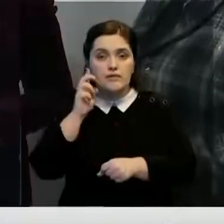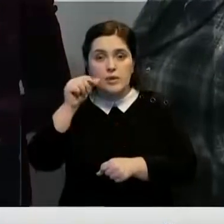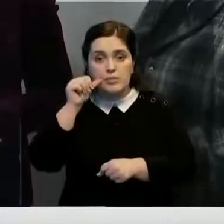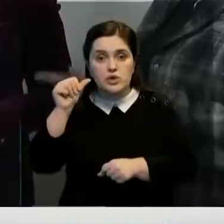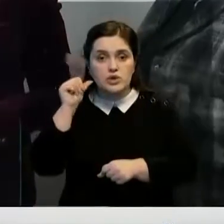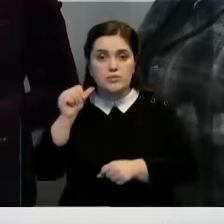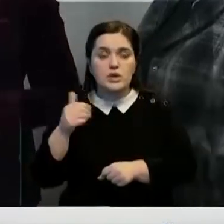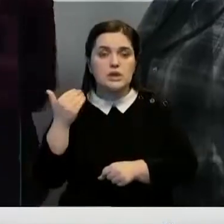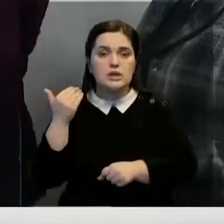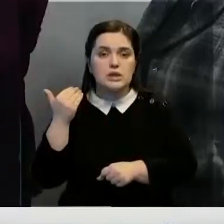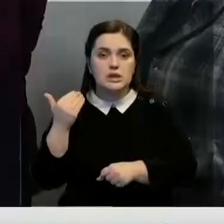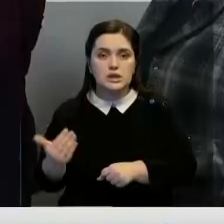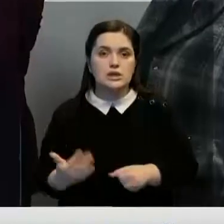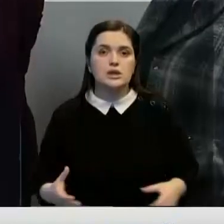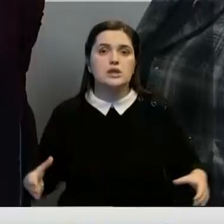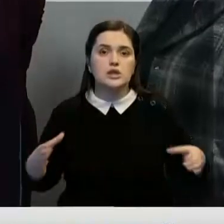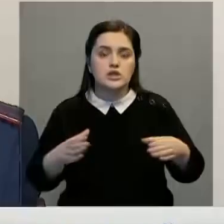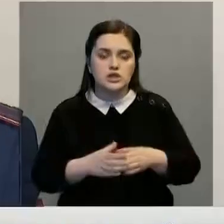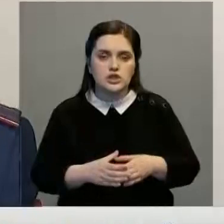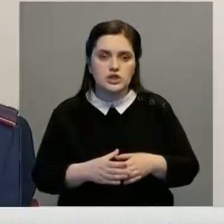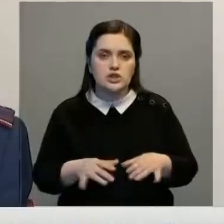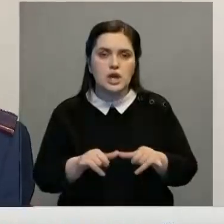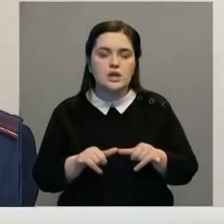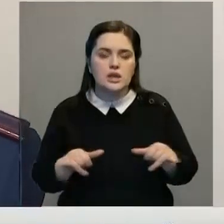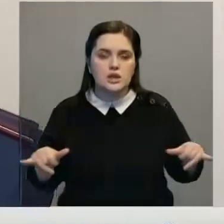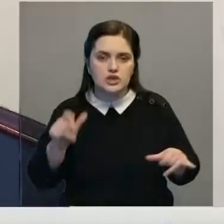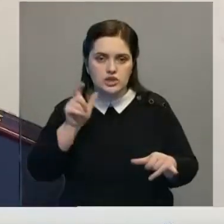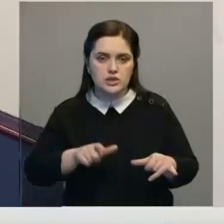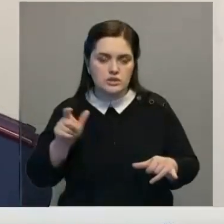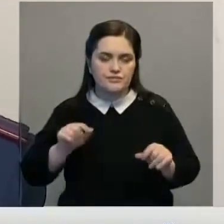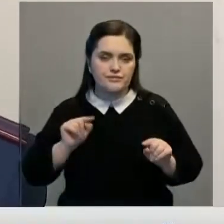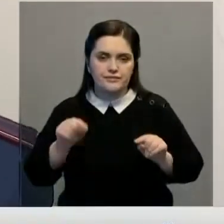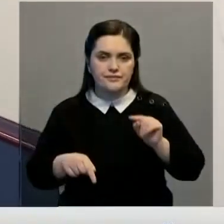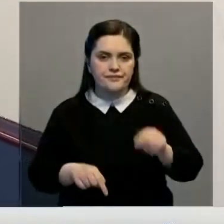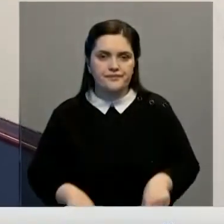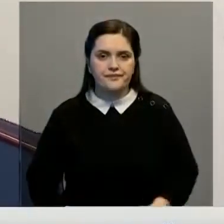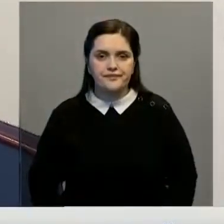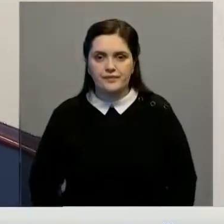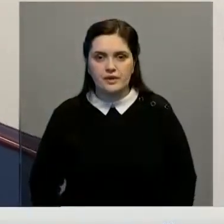поручению главы государства в прошлом году их штат расширили.